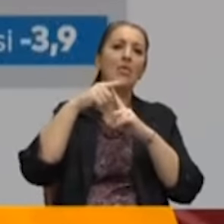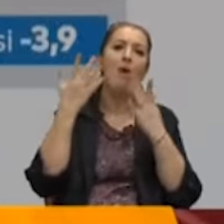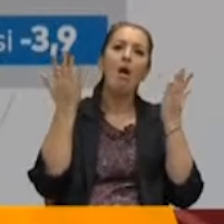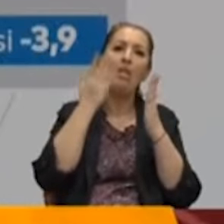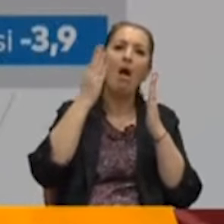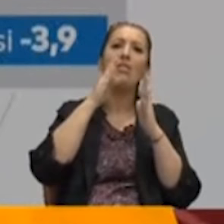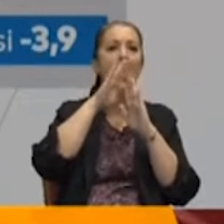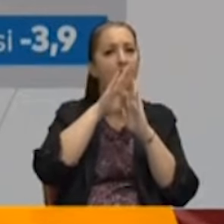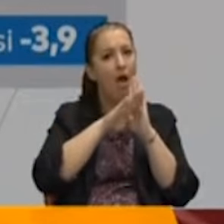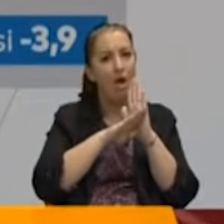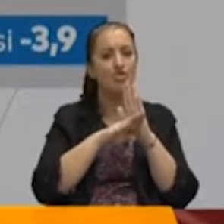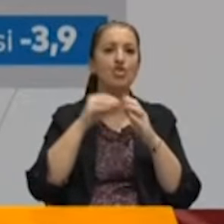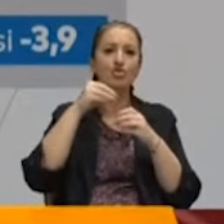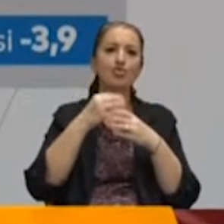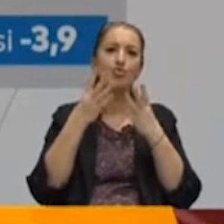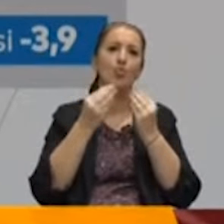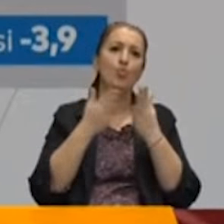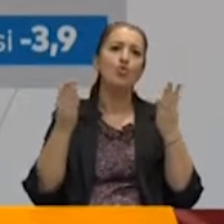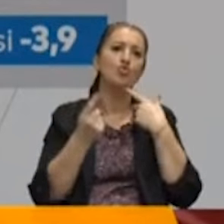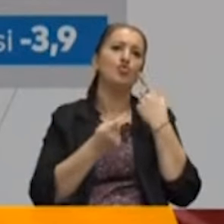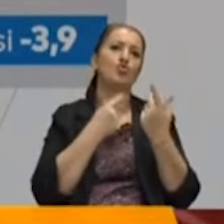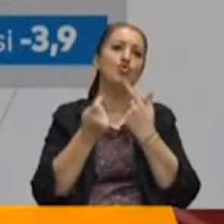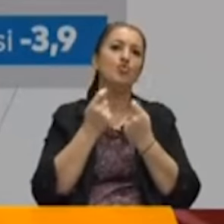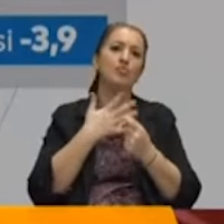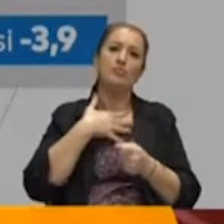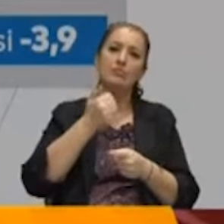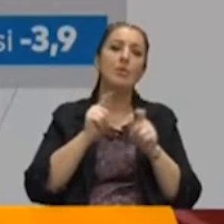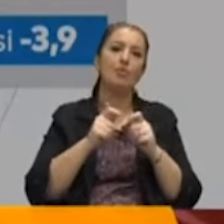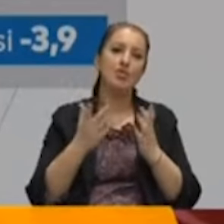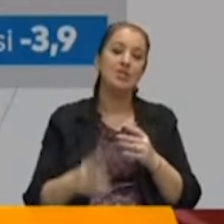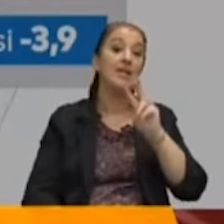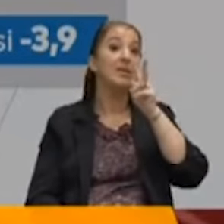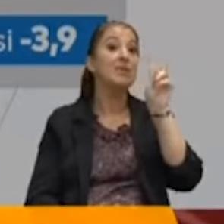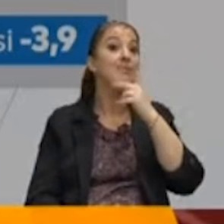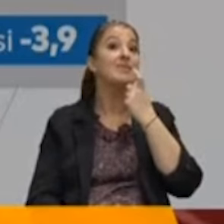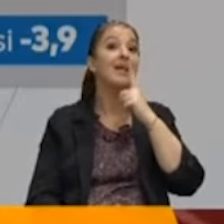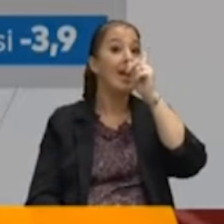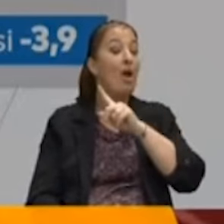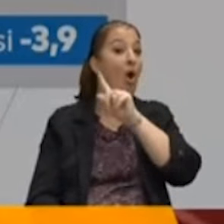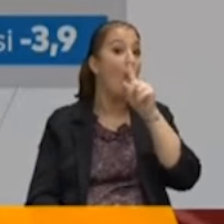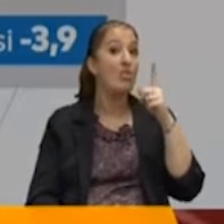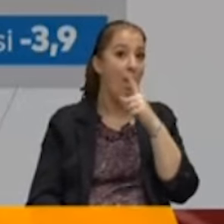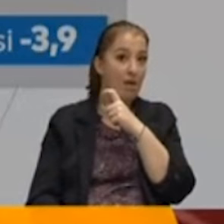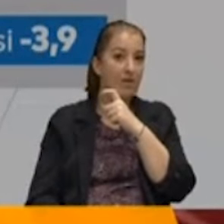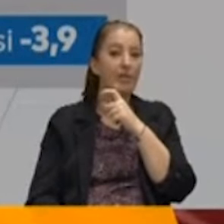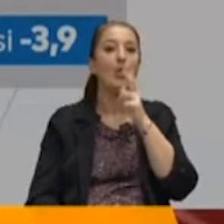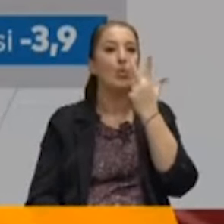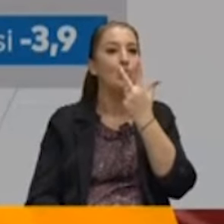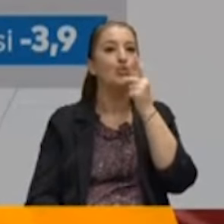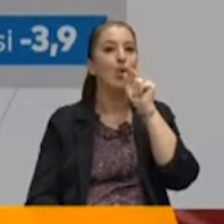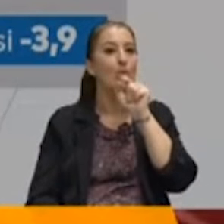aşağı indirmek için büyük çaba göstereceğiz. 2020 yılının ilk 10 ayında